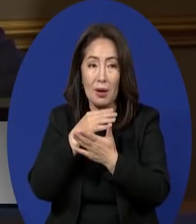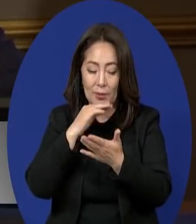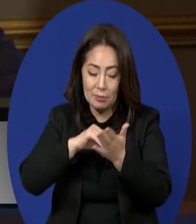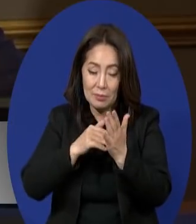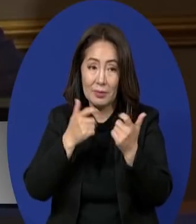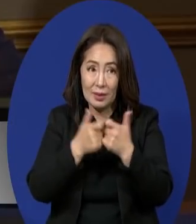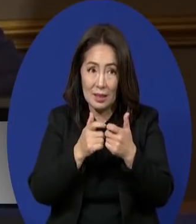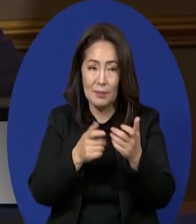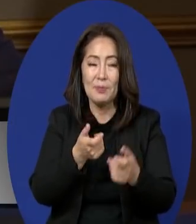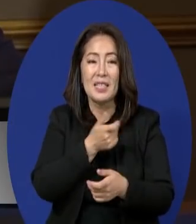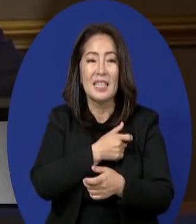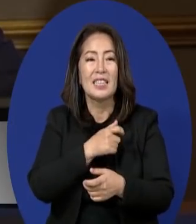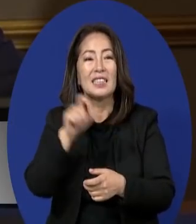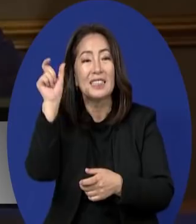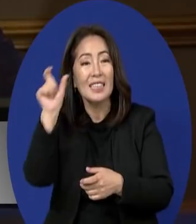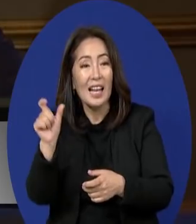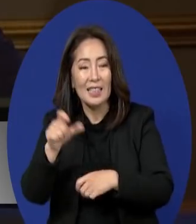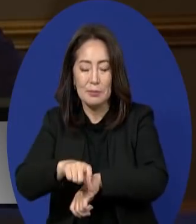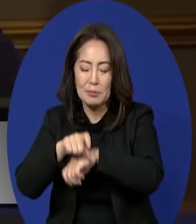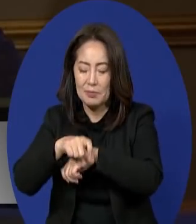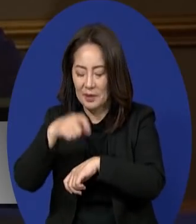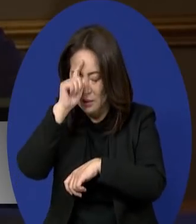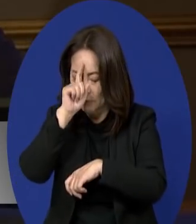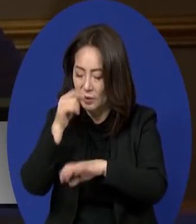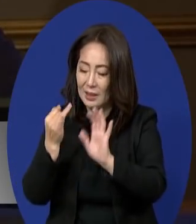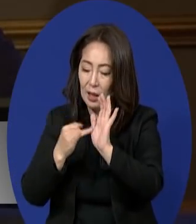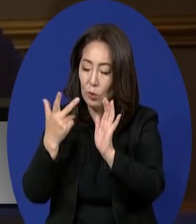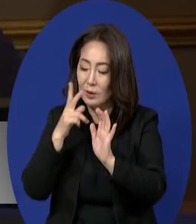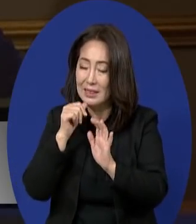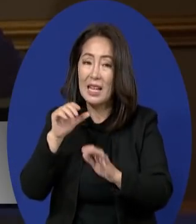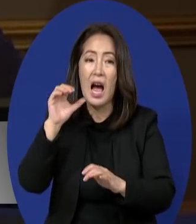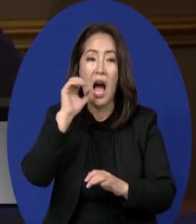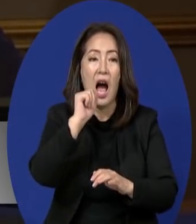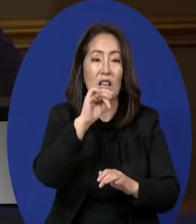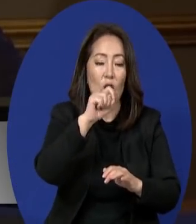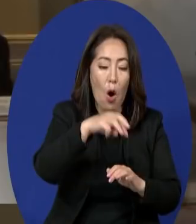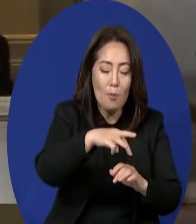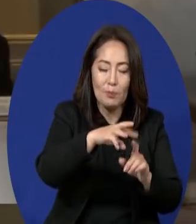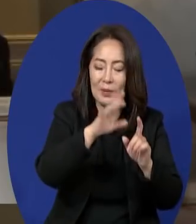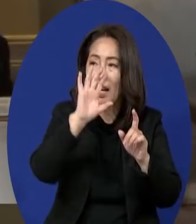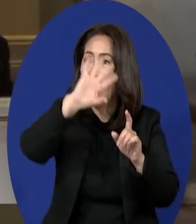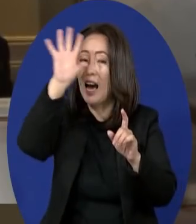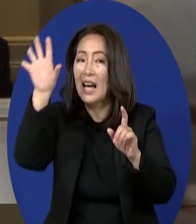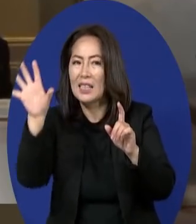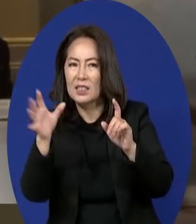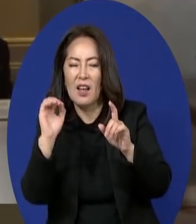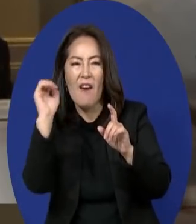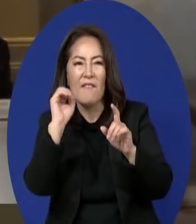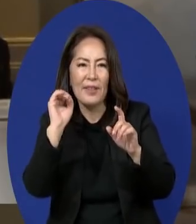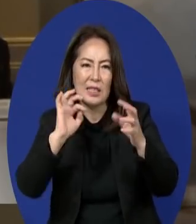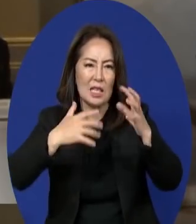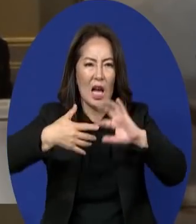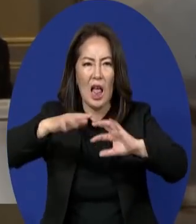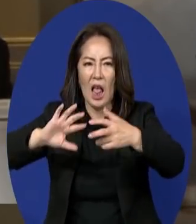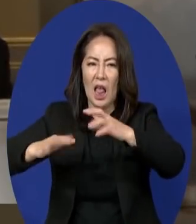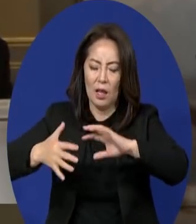73 настай Жоржио Паризи атомаас гариг эргэсэн хэмжээс хүртлэх физик системийн эмх замбраагүй байдал